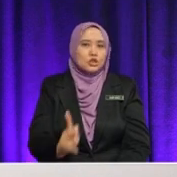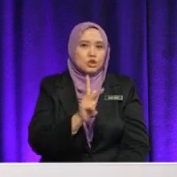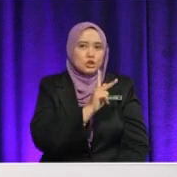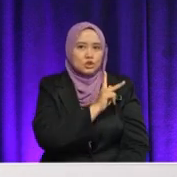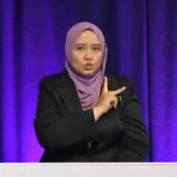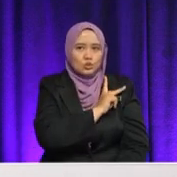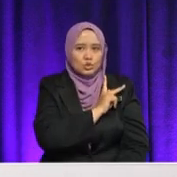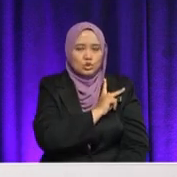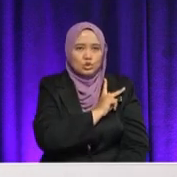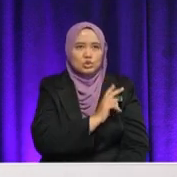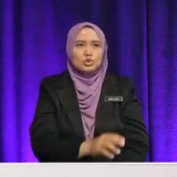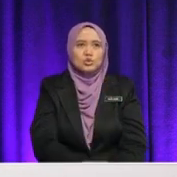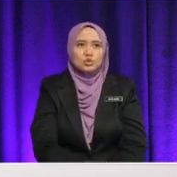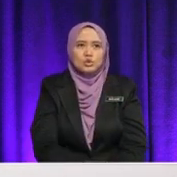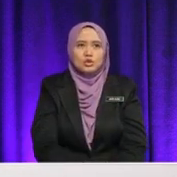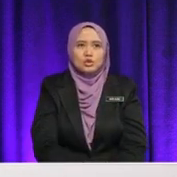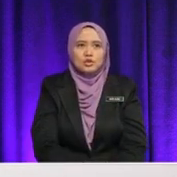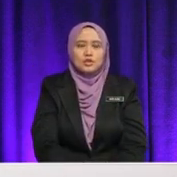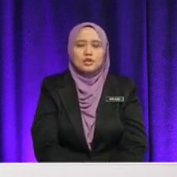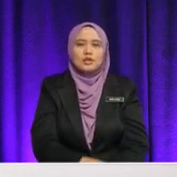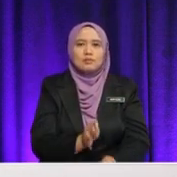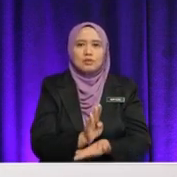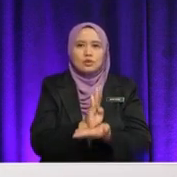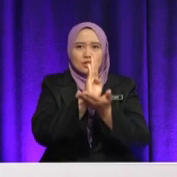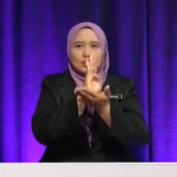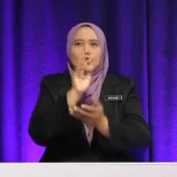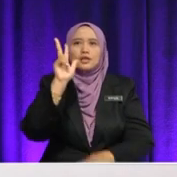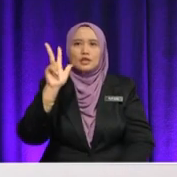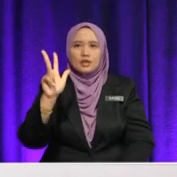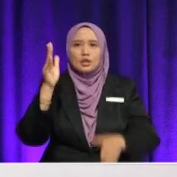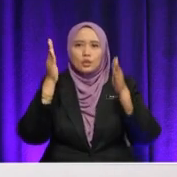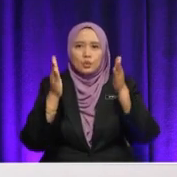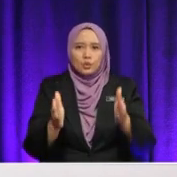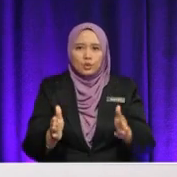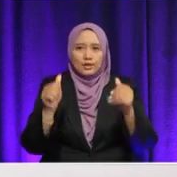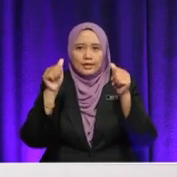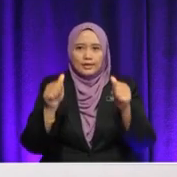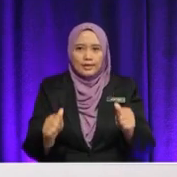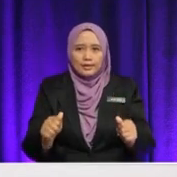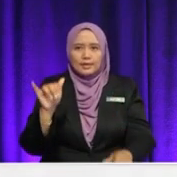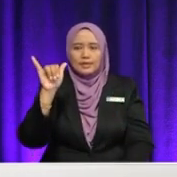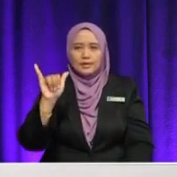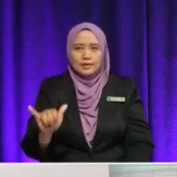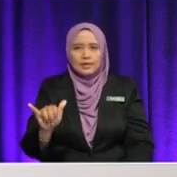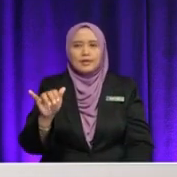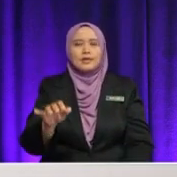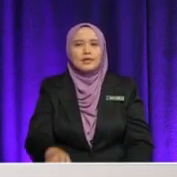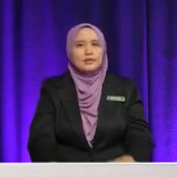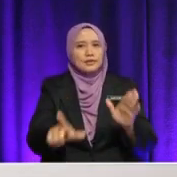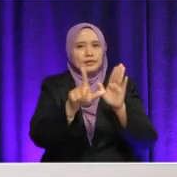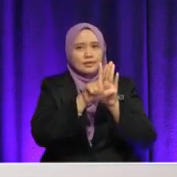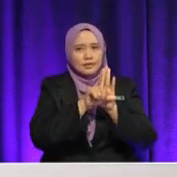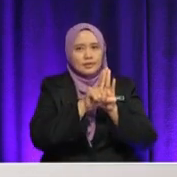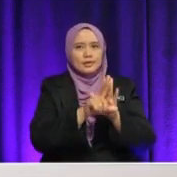satuannya dicadangkan luces dibantu oleh tiga orang ahli ya di lantai endas ramai sebelah seorang Wakil